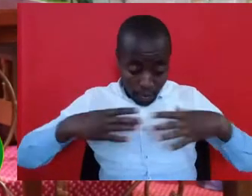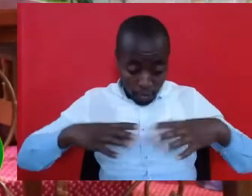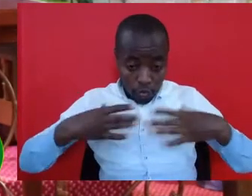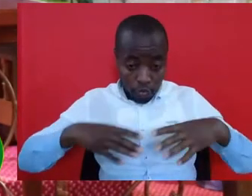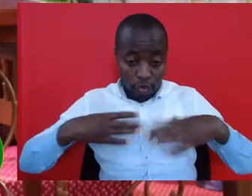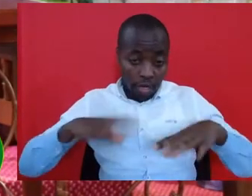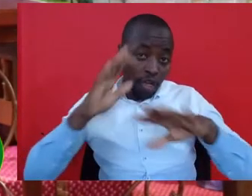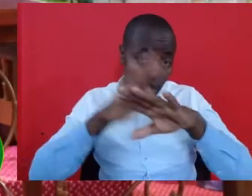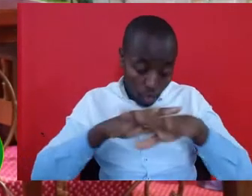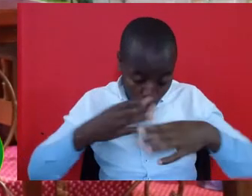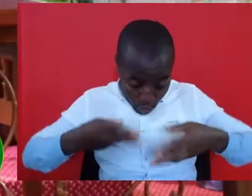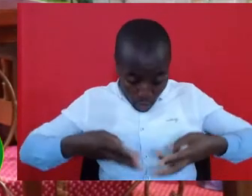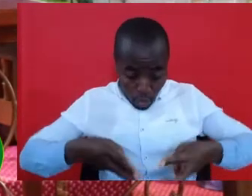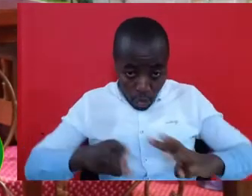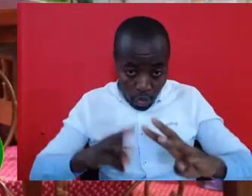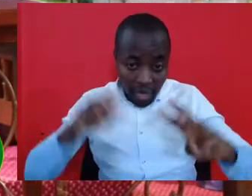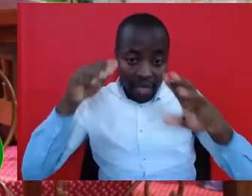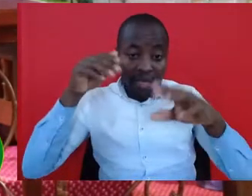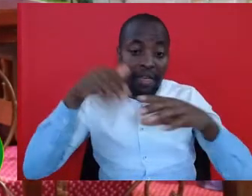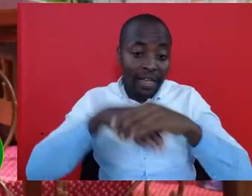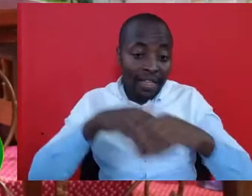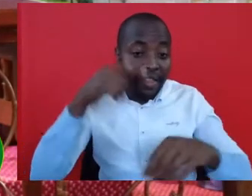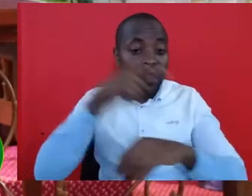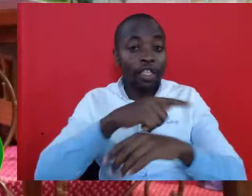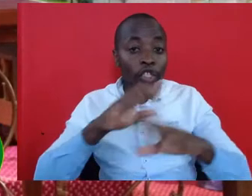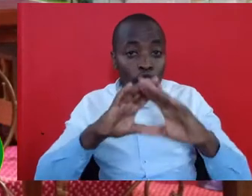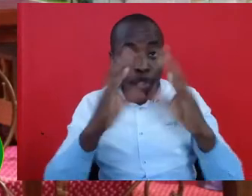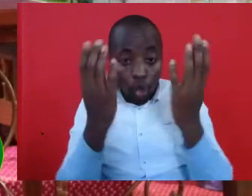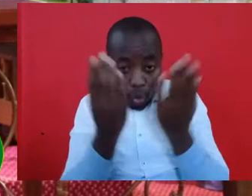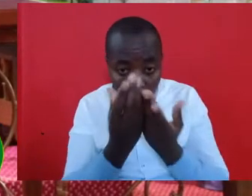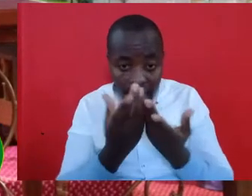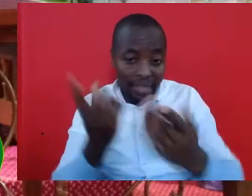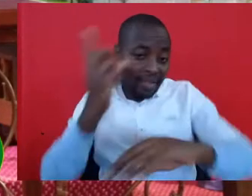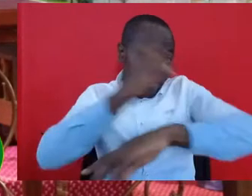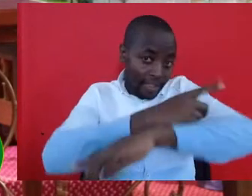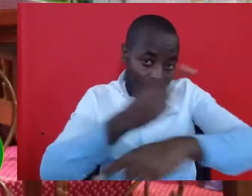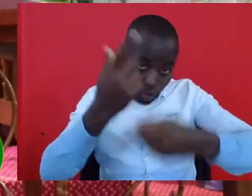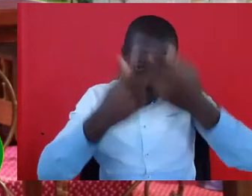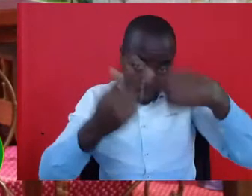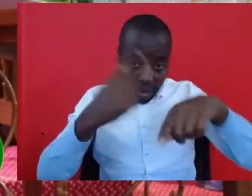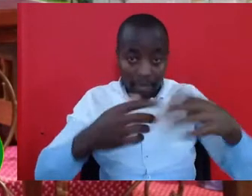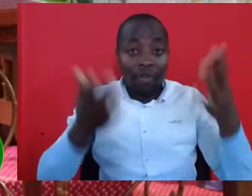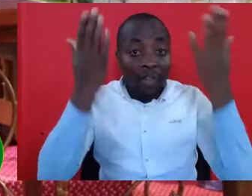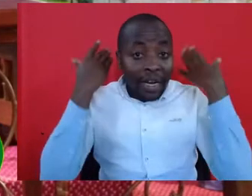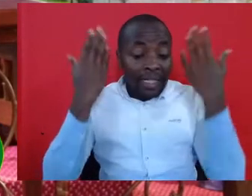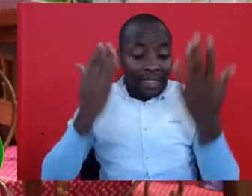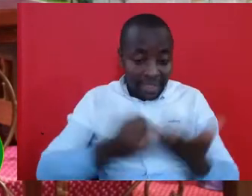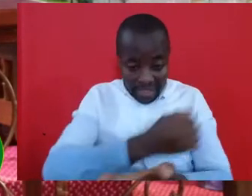katika ulimwengu huu na uzima wa milele katika zamani zijazo.